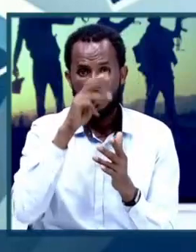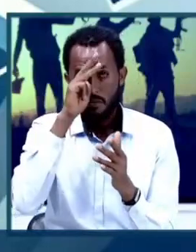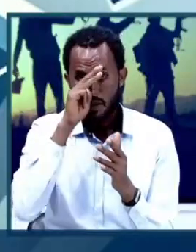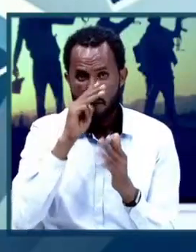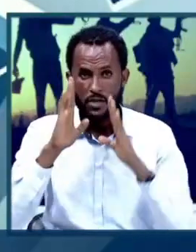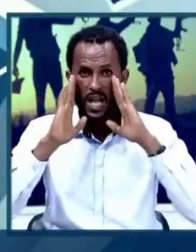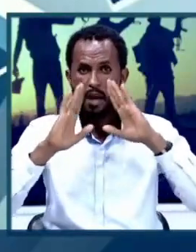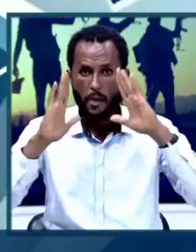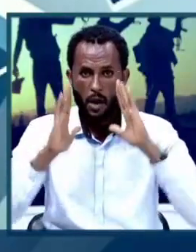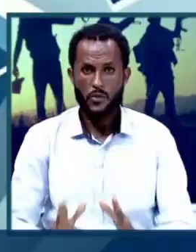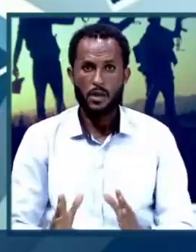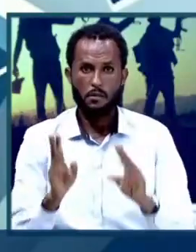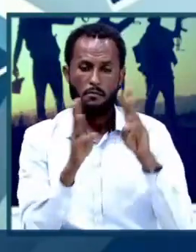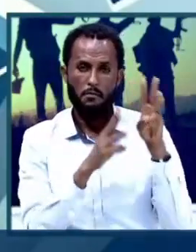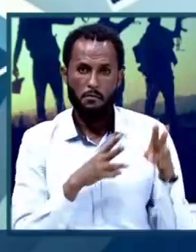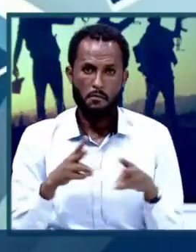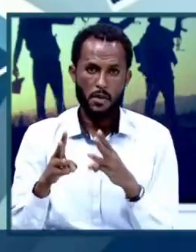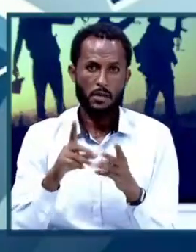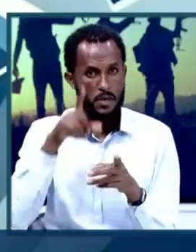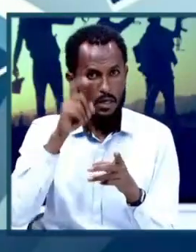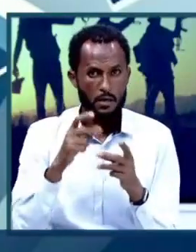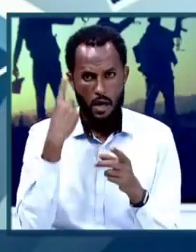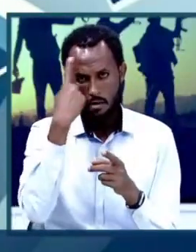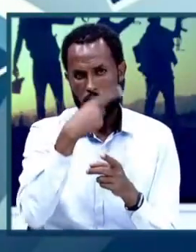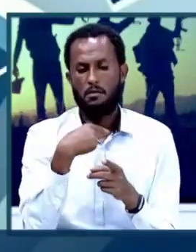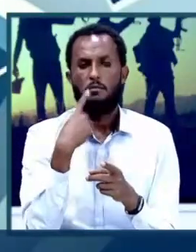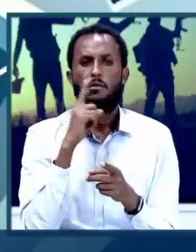ብሰላማዊ መንገዲ ብልግብአና መልክዕ